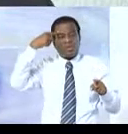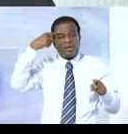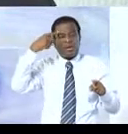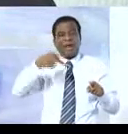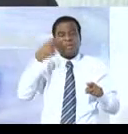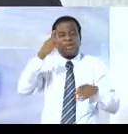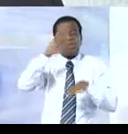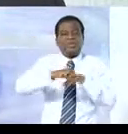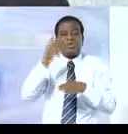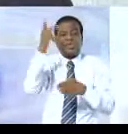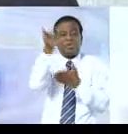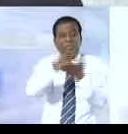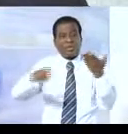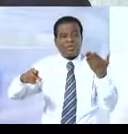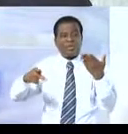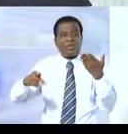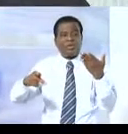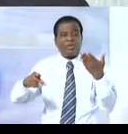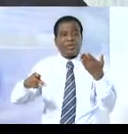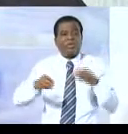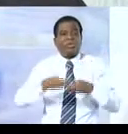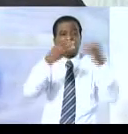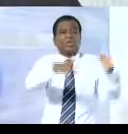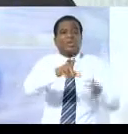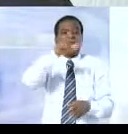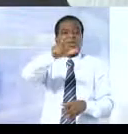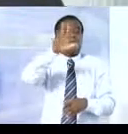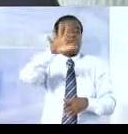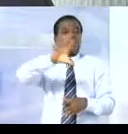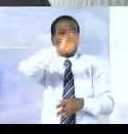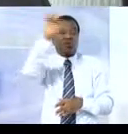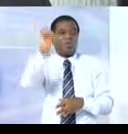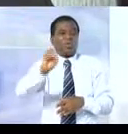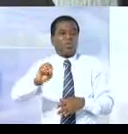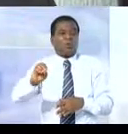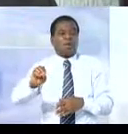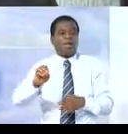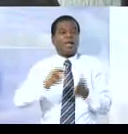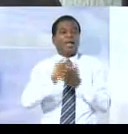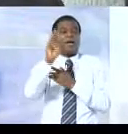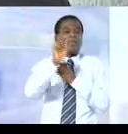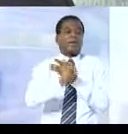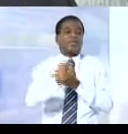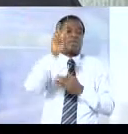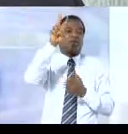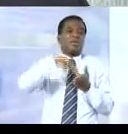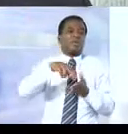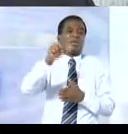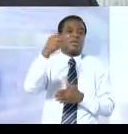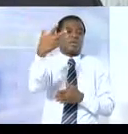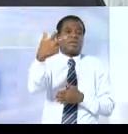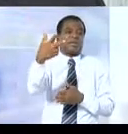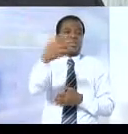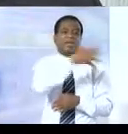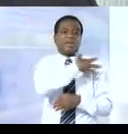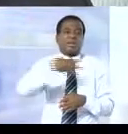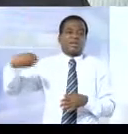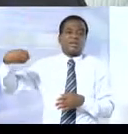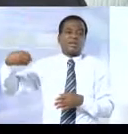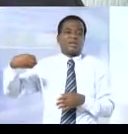une partie de ces propositions. C'est-à-dire verser 25% en mars 2013 et